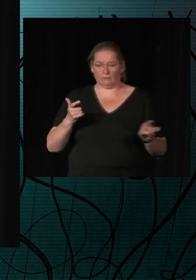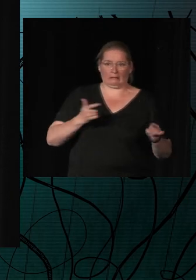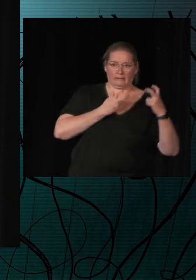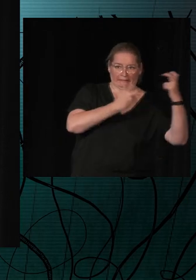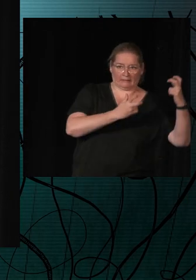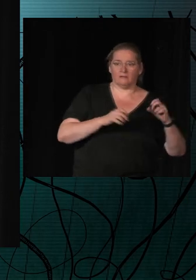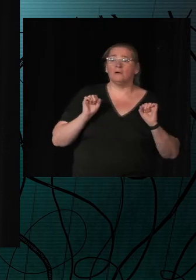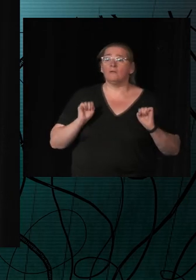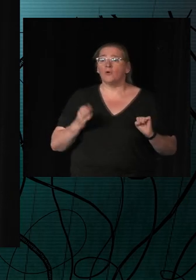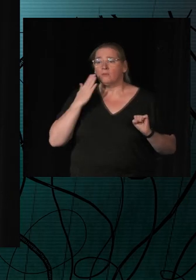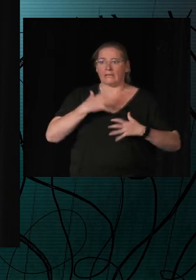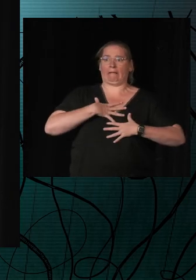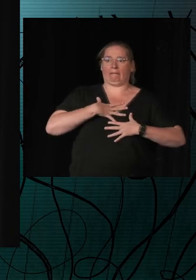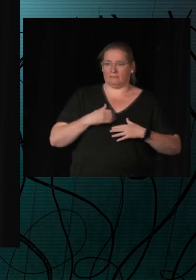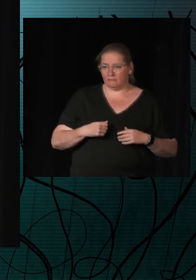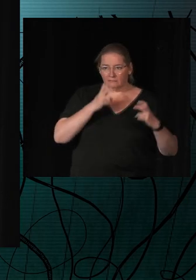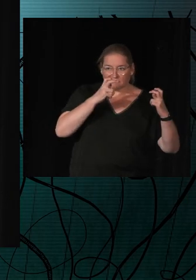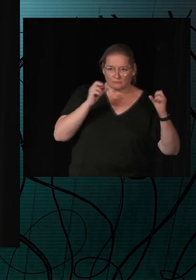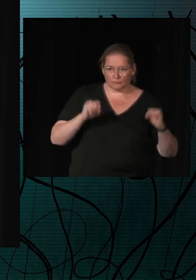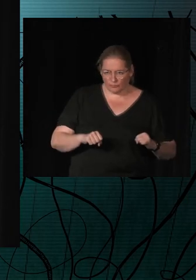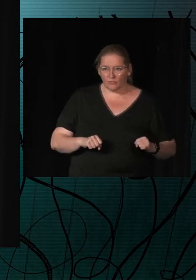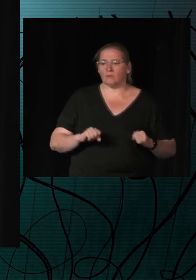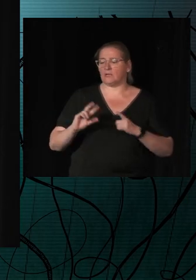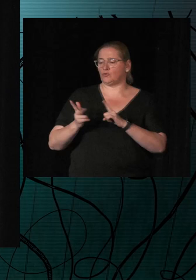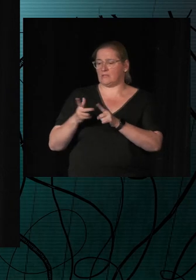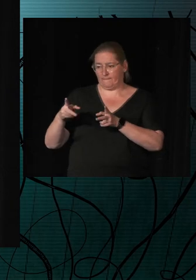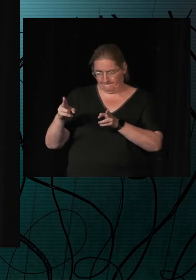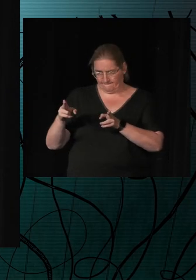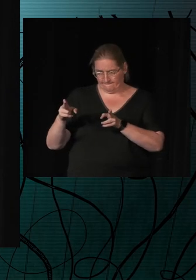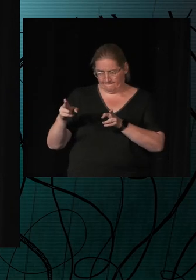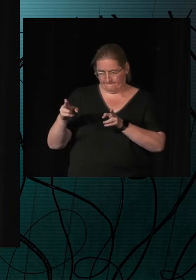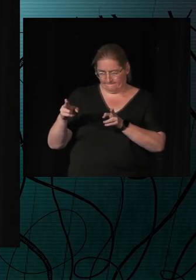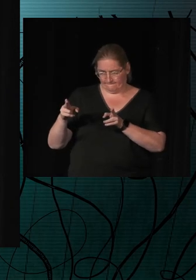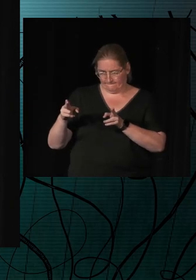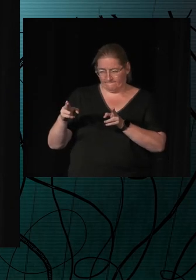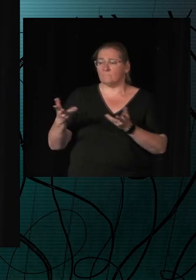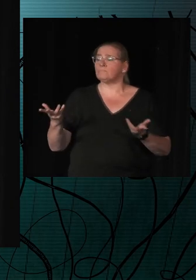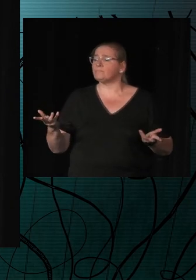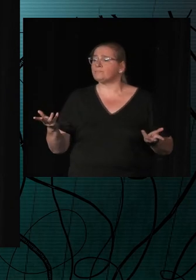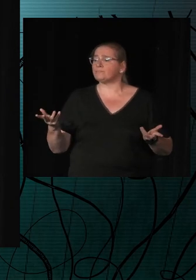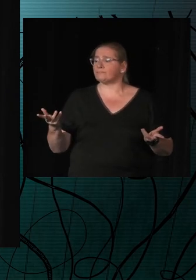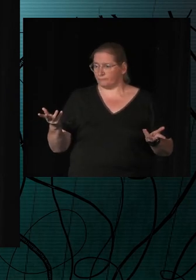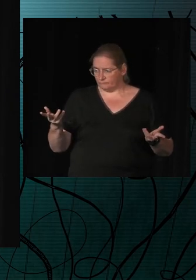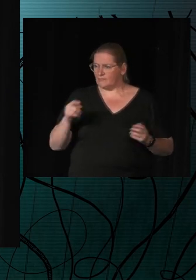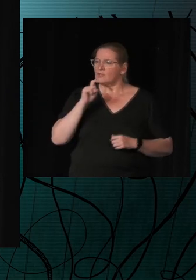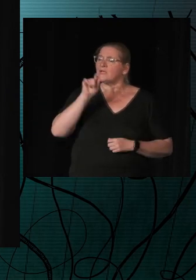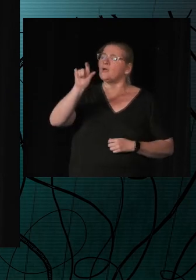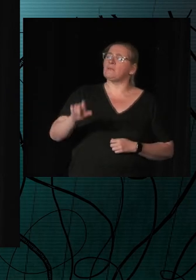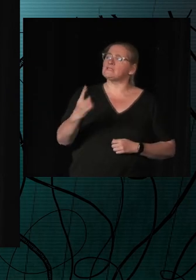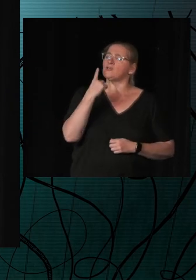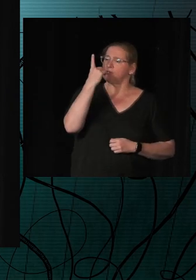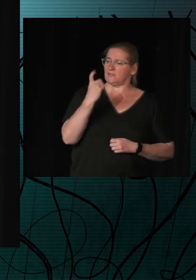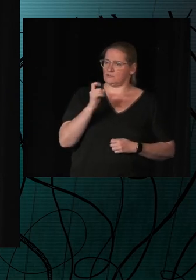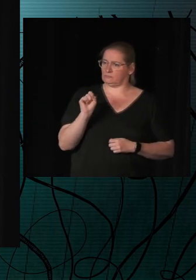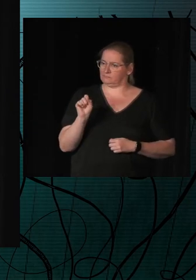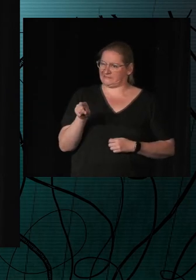cri pour pour les plus effrayés et évidemment la troisème partie comme la je l'ai mentionné briévement tout à l'heure quand quelqu'un du public l'a demandé